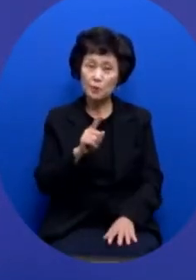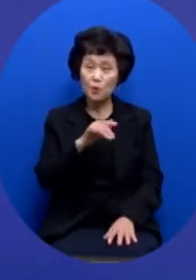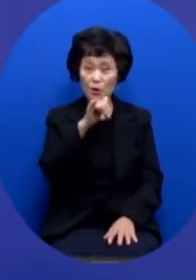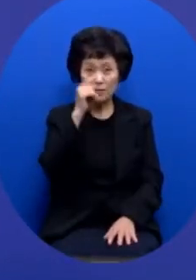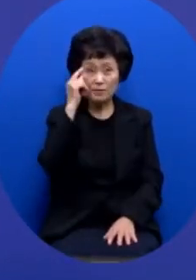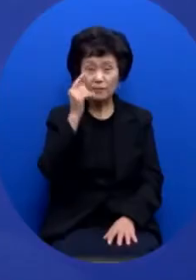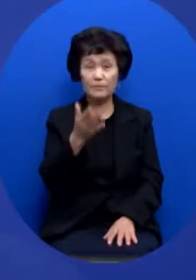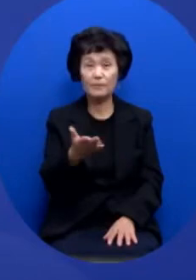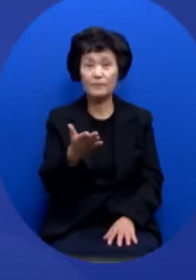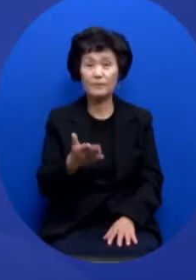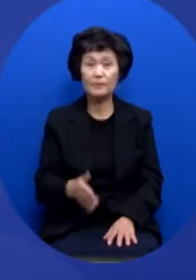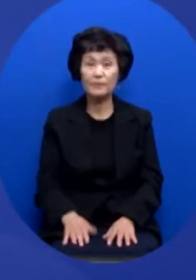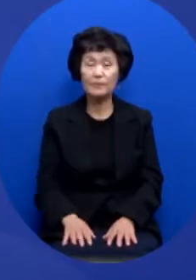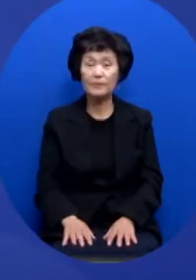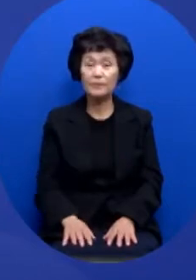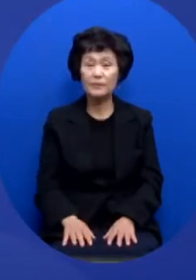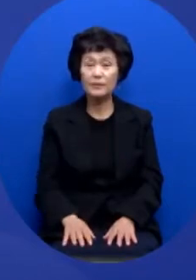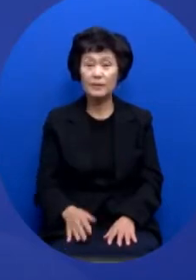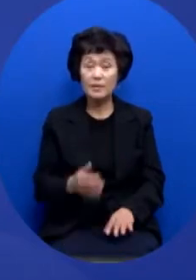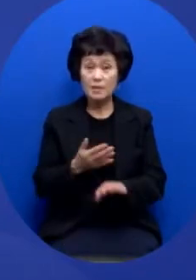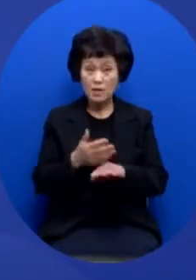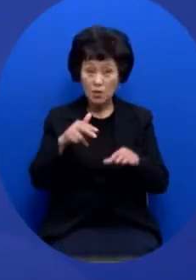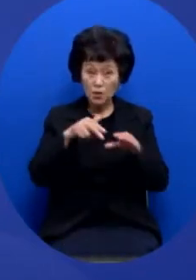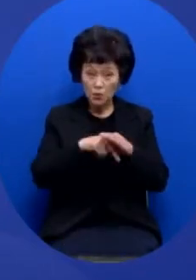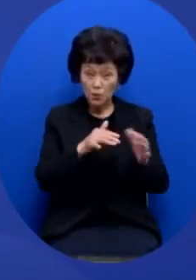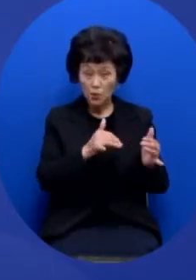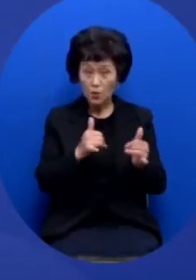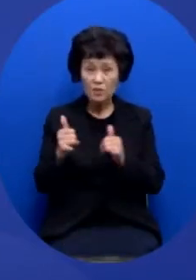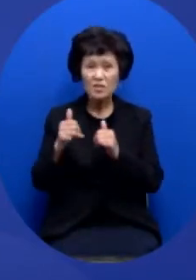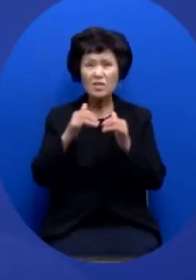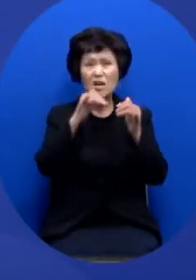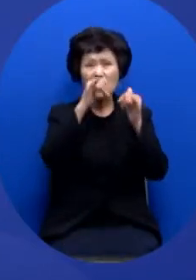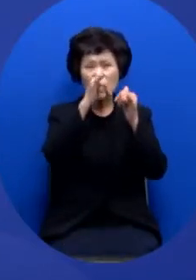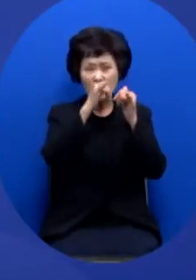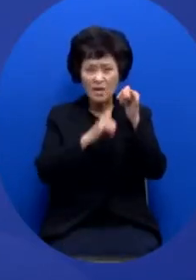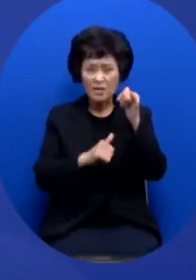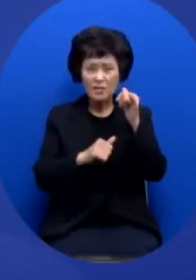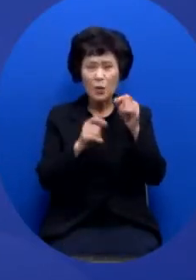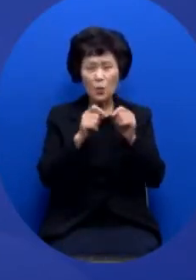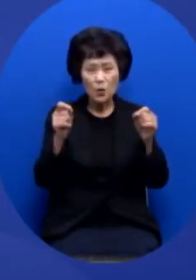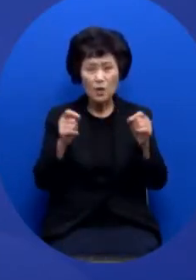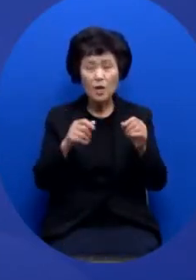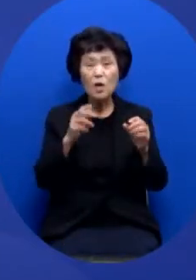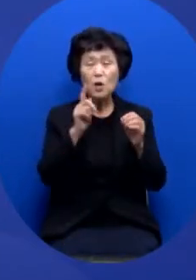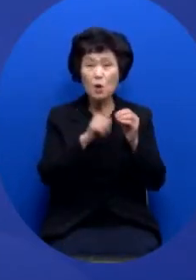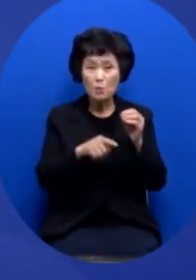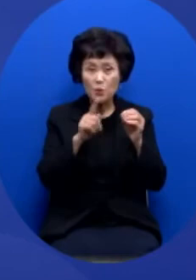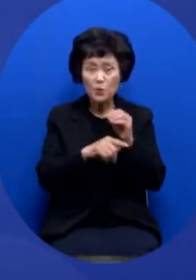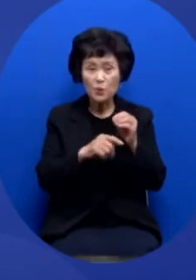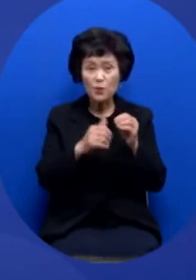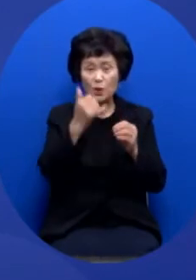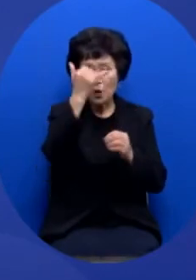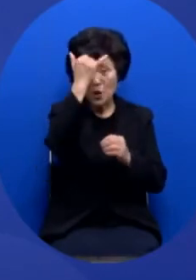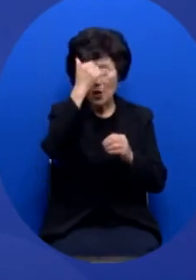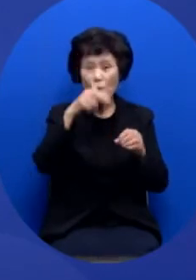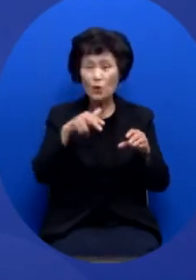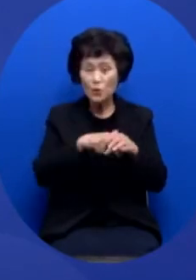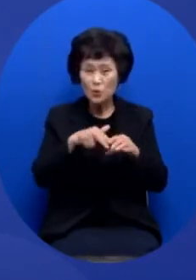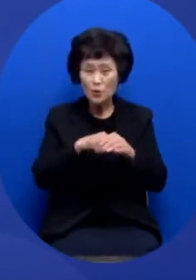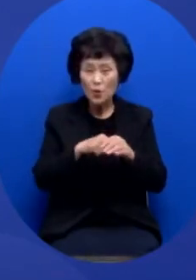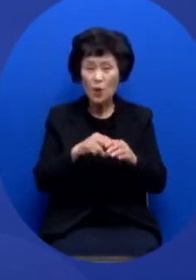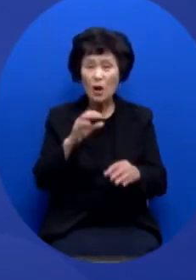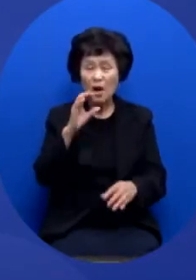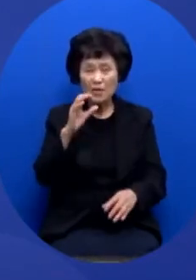있을까요? 네. 이제 다른 종교들은 이제 역사가 오래됐고 뭐 불교나 유교나 카톨릭은 굉장히 오래된 뭐 유적들이 많이